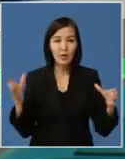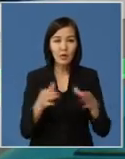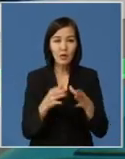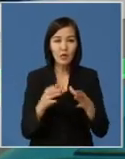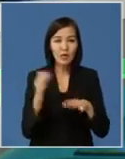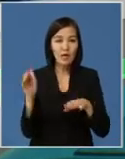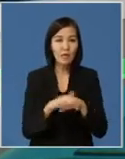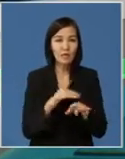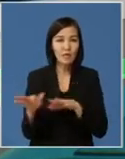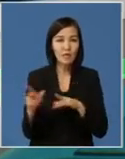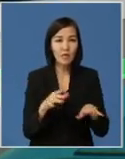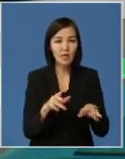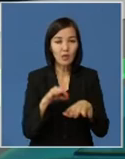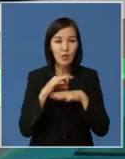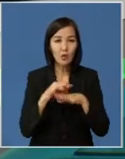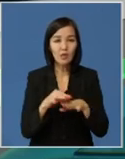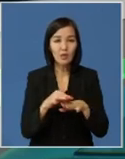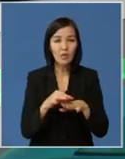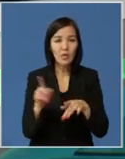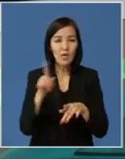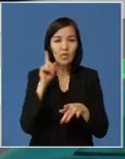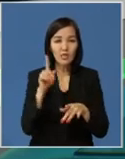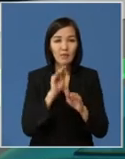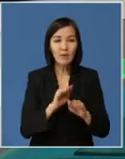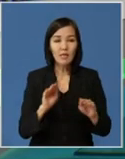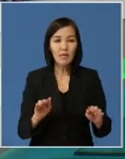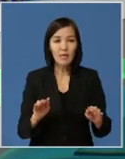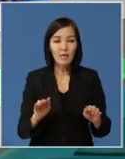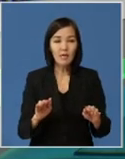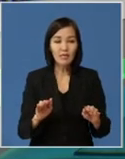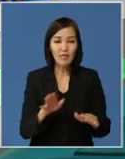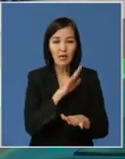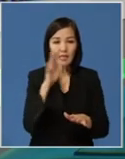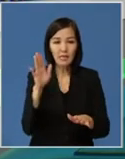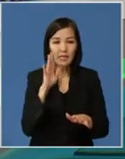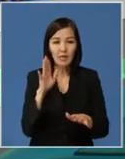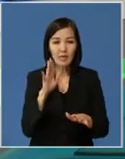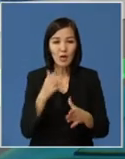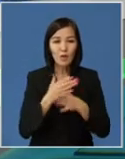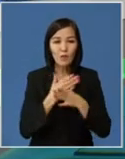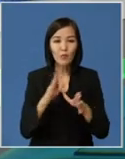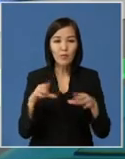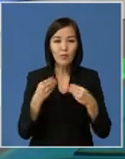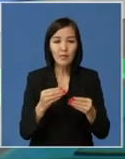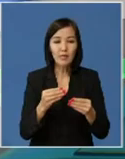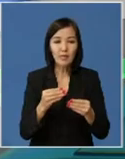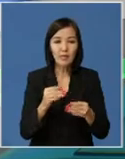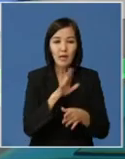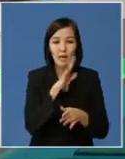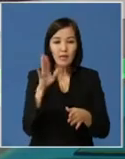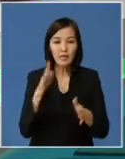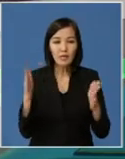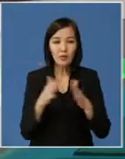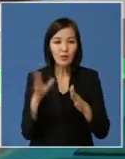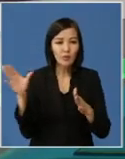шара өткізді. Олар жүкті және жас балалы аналарға материалдық көмек көрсетіп, көңілдерін аулады. Айта кету керек, бұл үйде аналар үшін бар